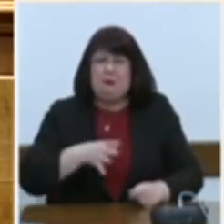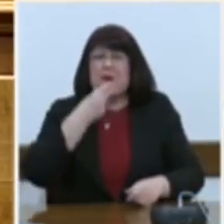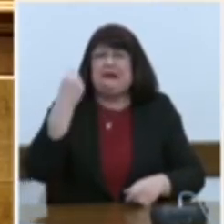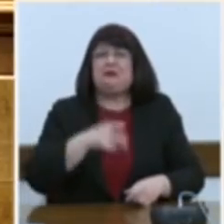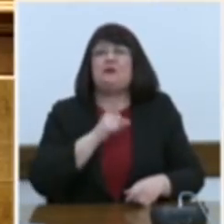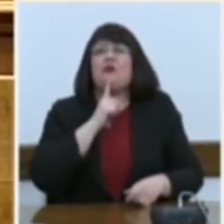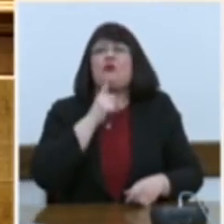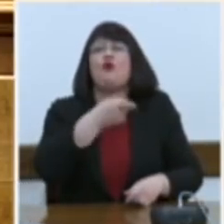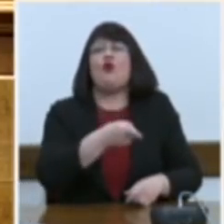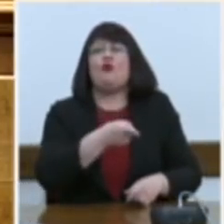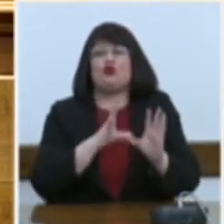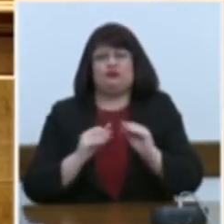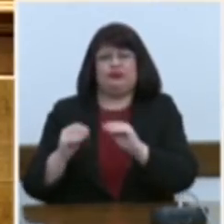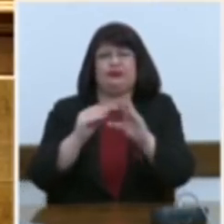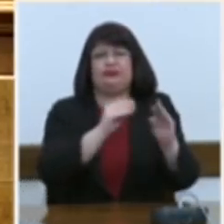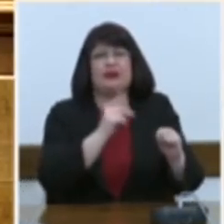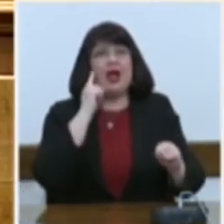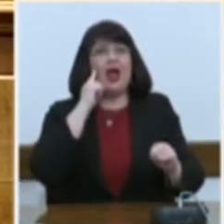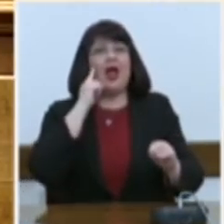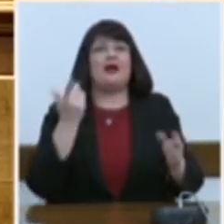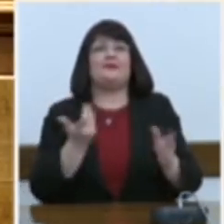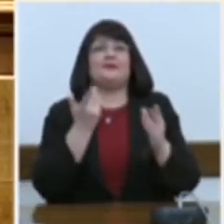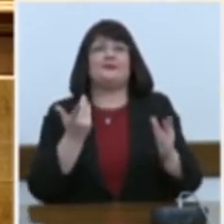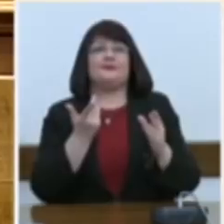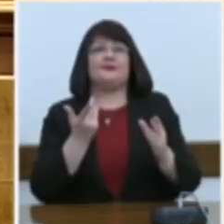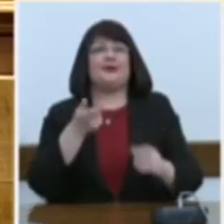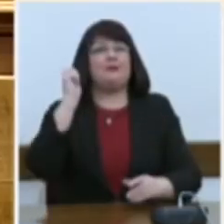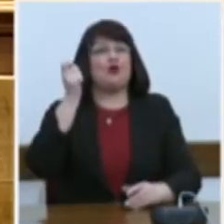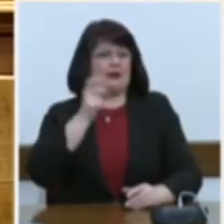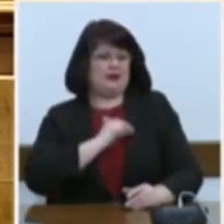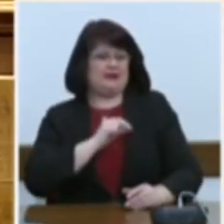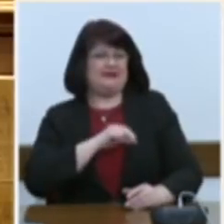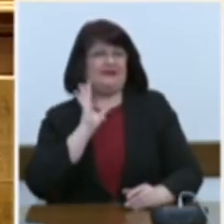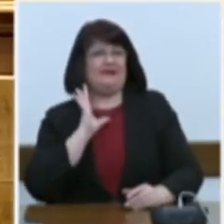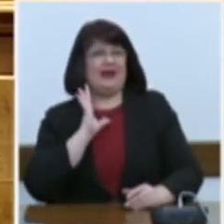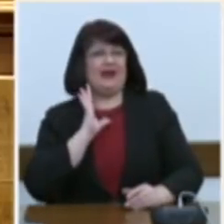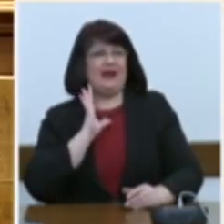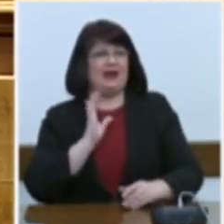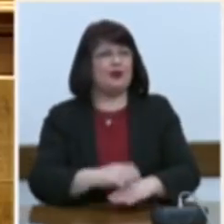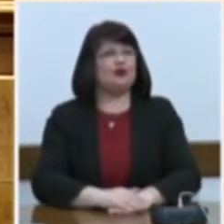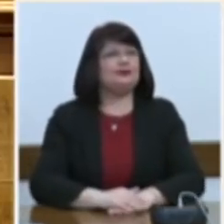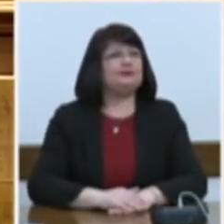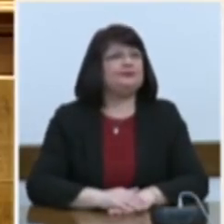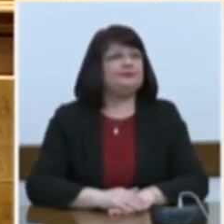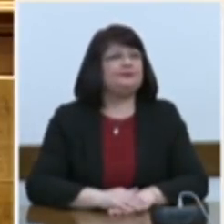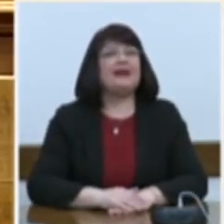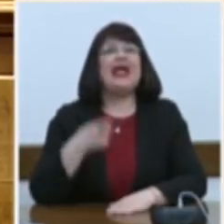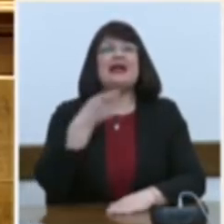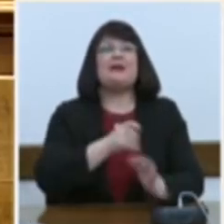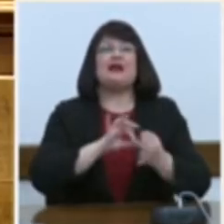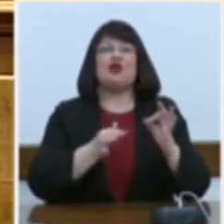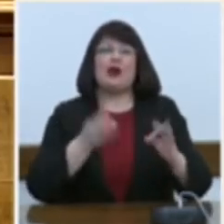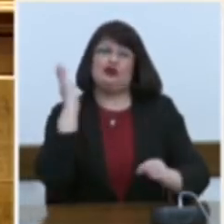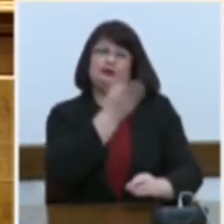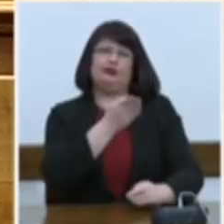για να τσιμπήσουν ένα κομμάτι που έχει μείνει πολιτικά άστεγο μετά την καταδίκη της εγκληματικής